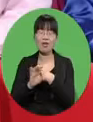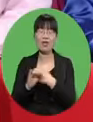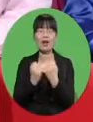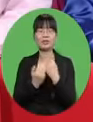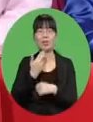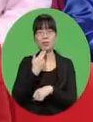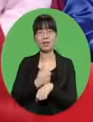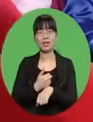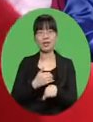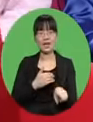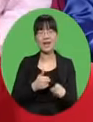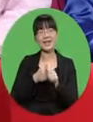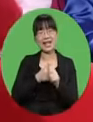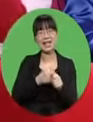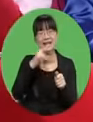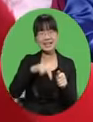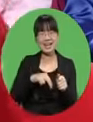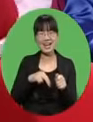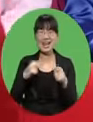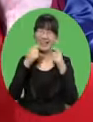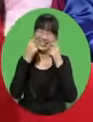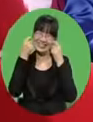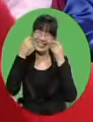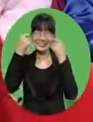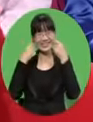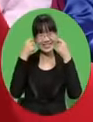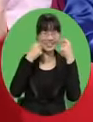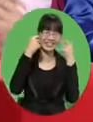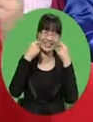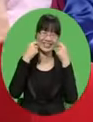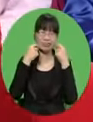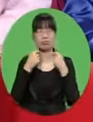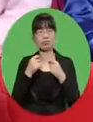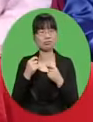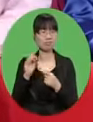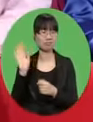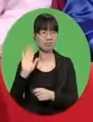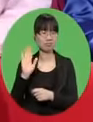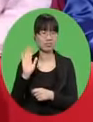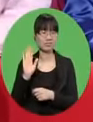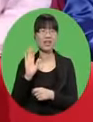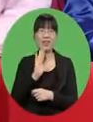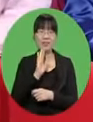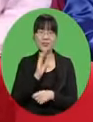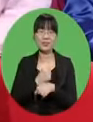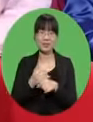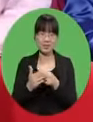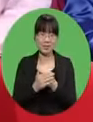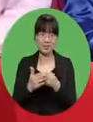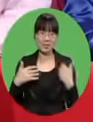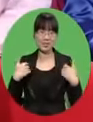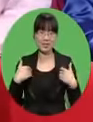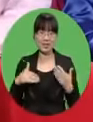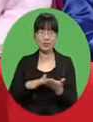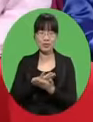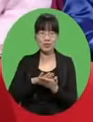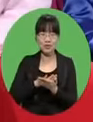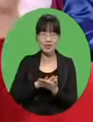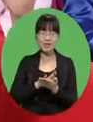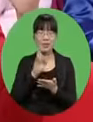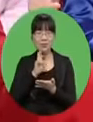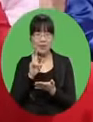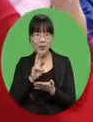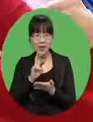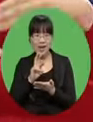읽어 I cry가 아니라 I cry, I cry 하는데 금세 익히잖아요. 그러니까 즐거운 놀이와